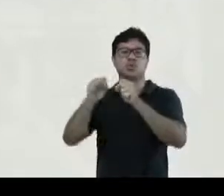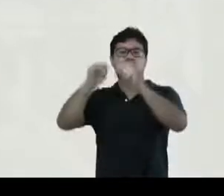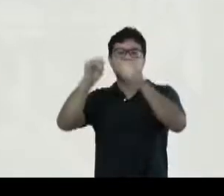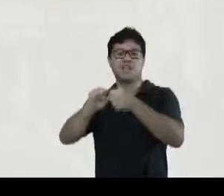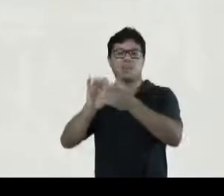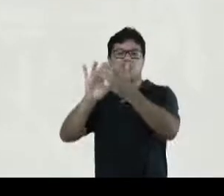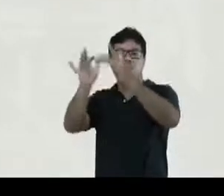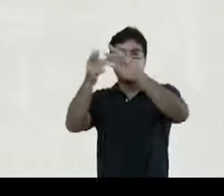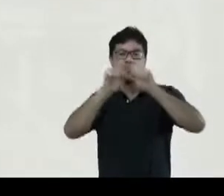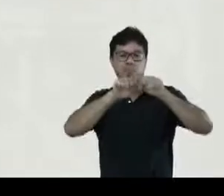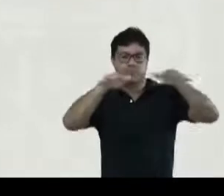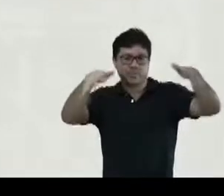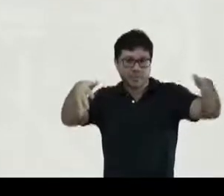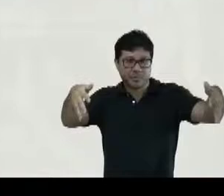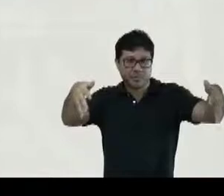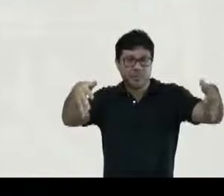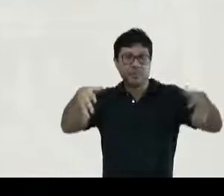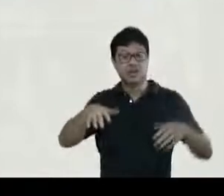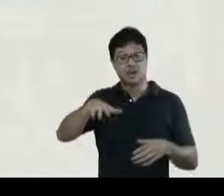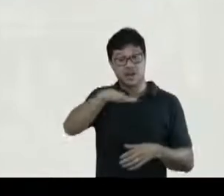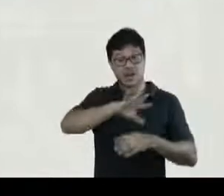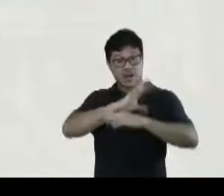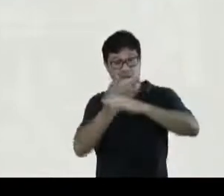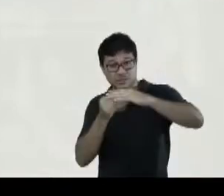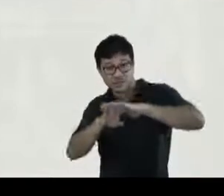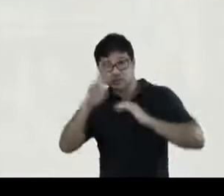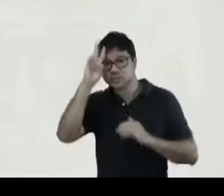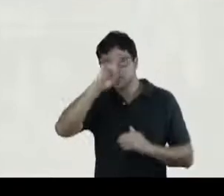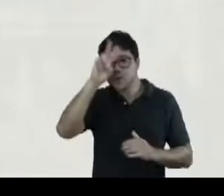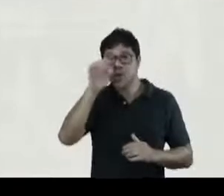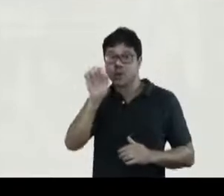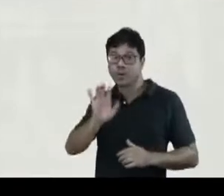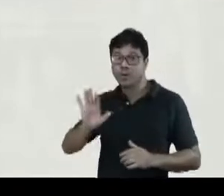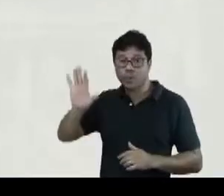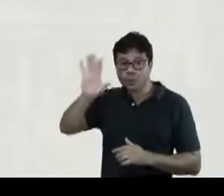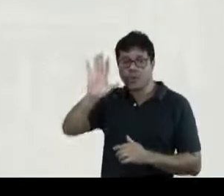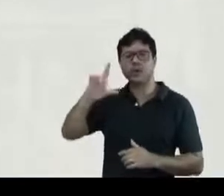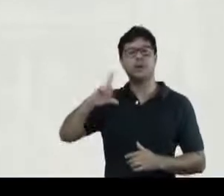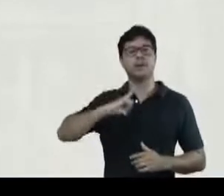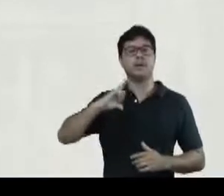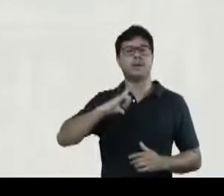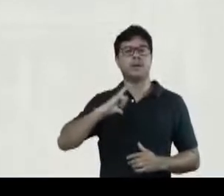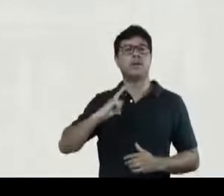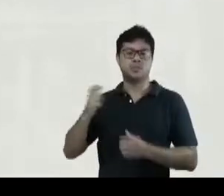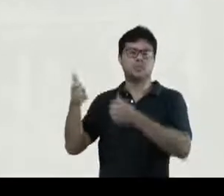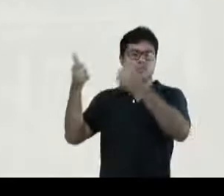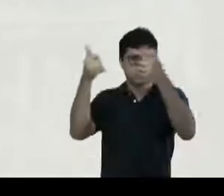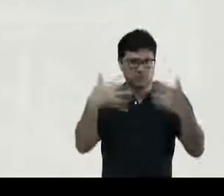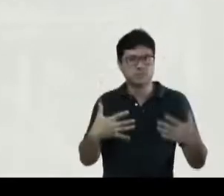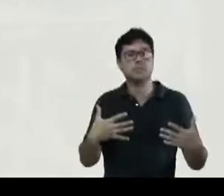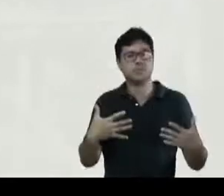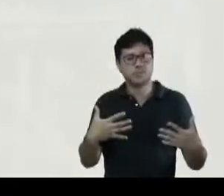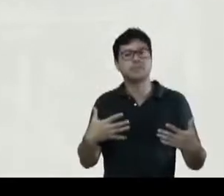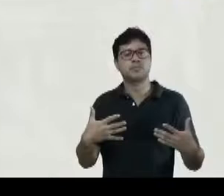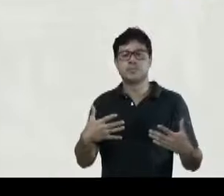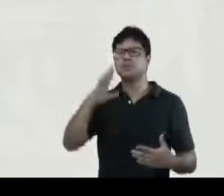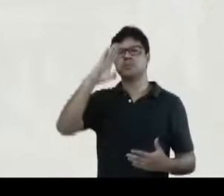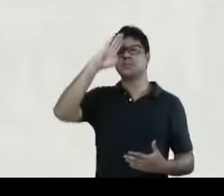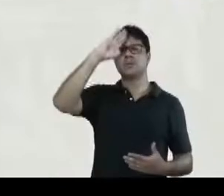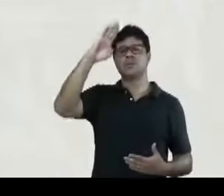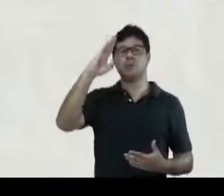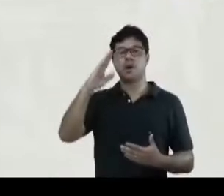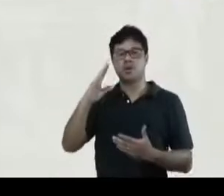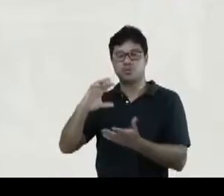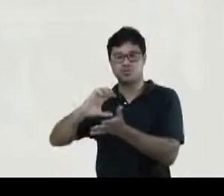europäischen Altbestands ist hier vor allen Dingen die Heritage of the Printed Book Database von Searle